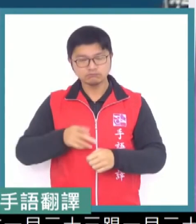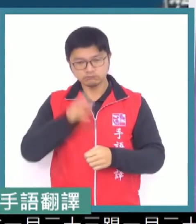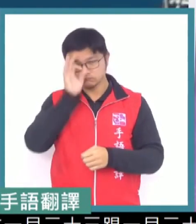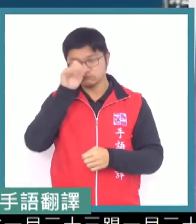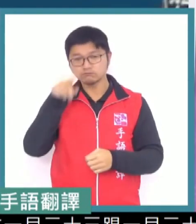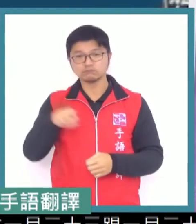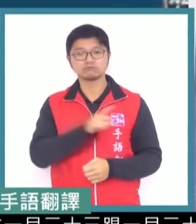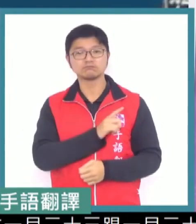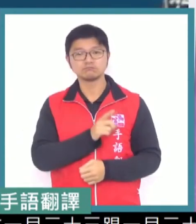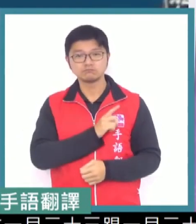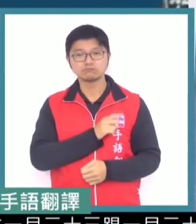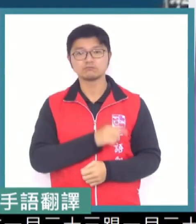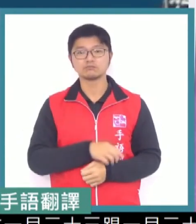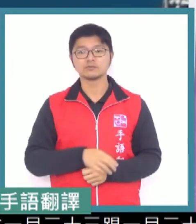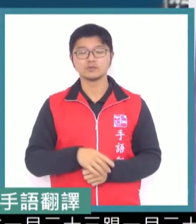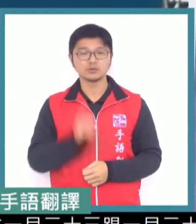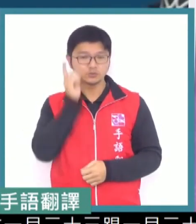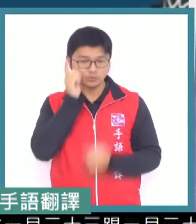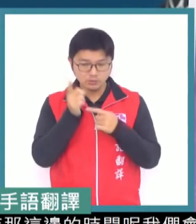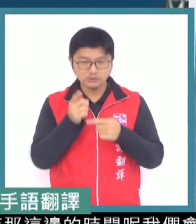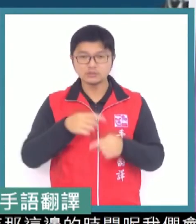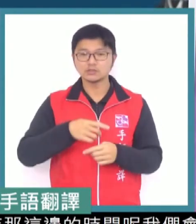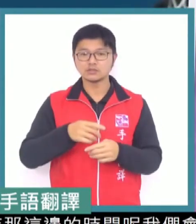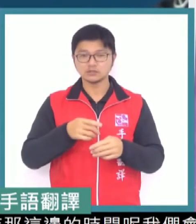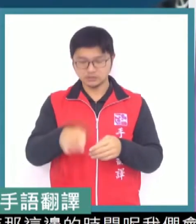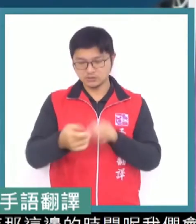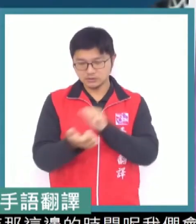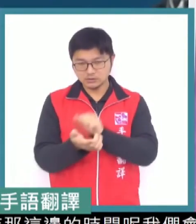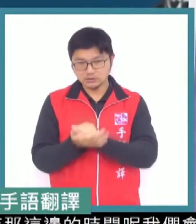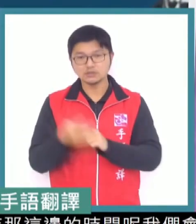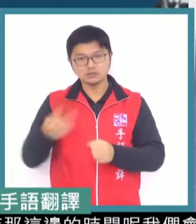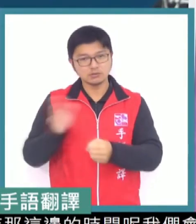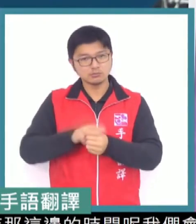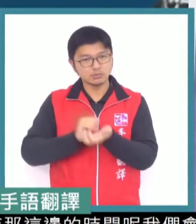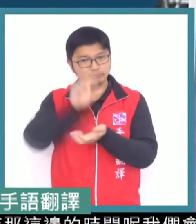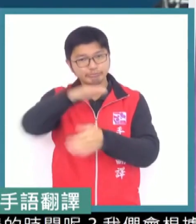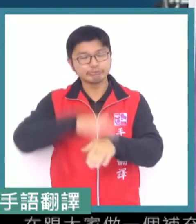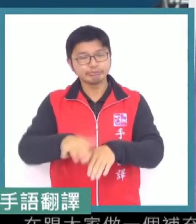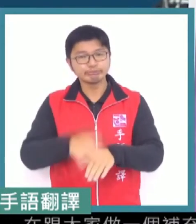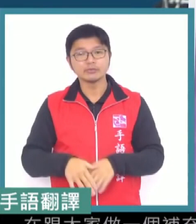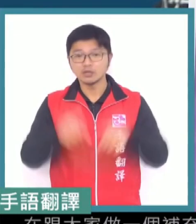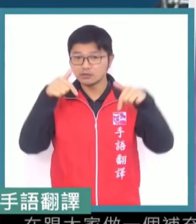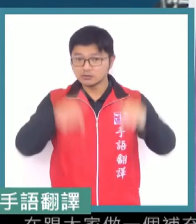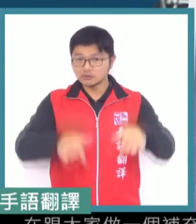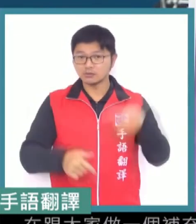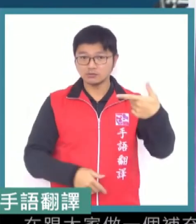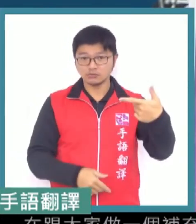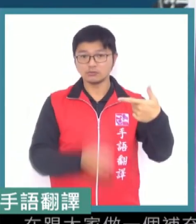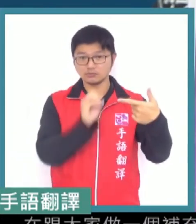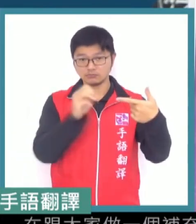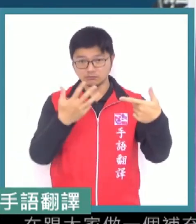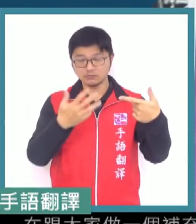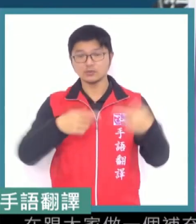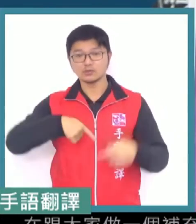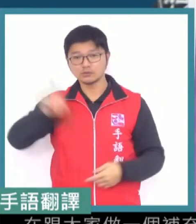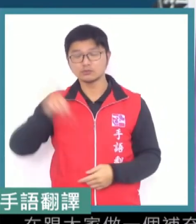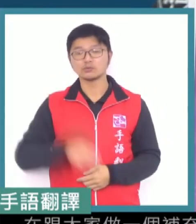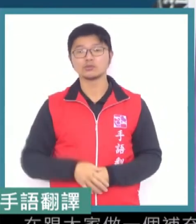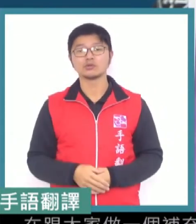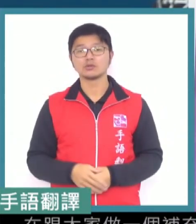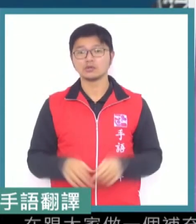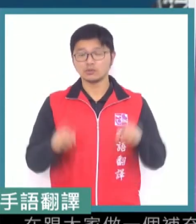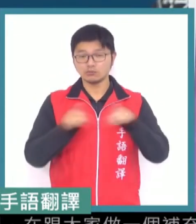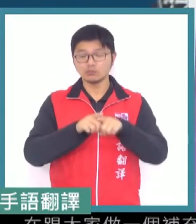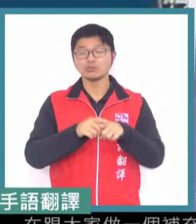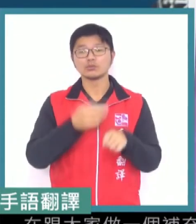这个GPS 的轨迹资料再跟大家做一个补充。那下午的6点08分，普利食品五金